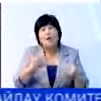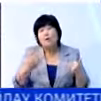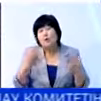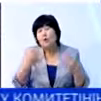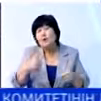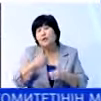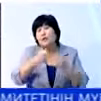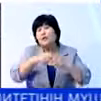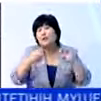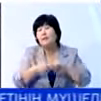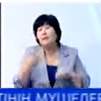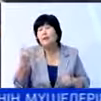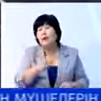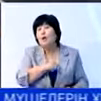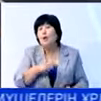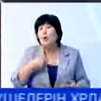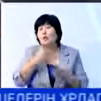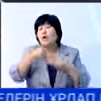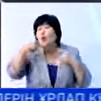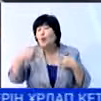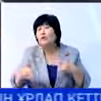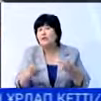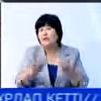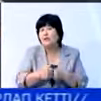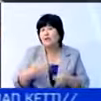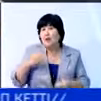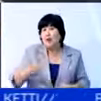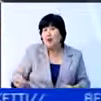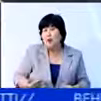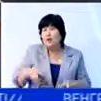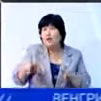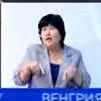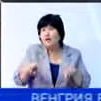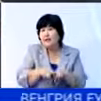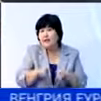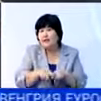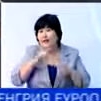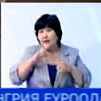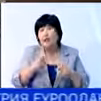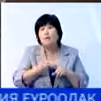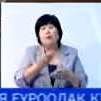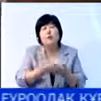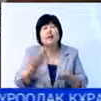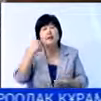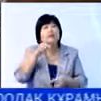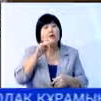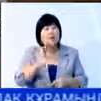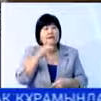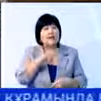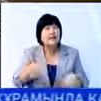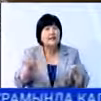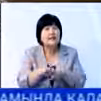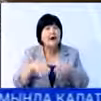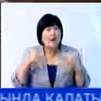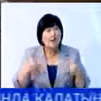күннің басты проблемаларының бірі өзінің емес, өзгенің есебінен күн көру секілді теріс әрекет. Оның бір дәлелі былтырғы жылдың дәл осы кезеңімен